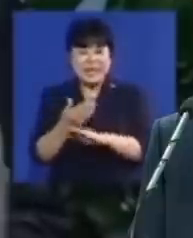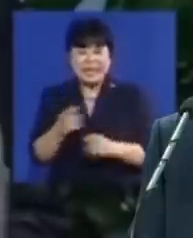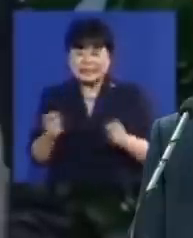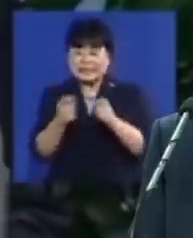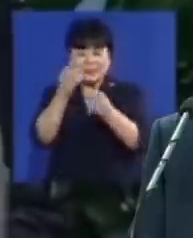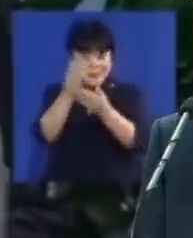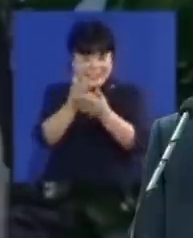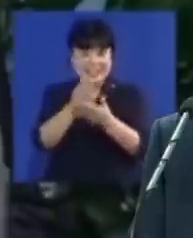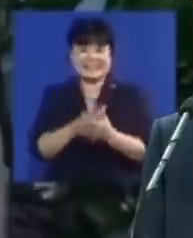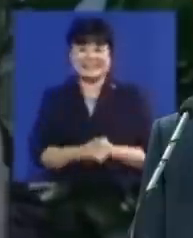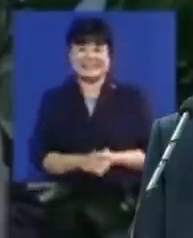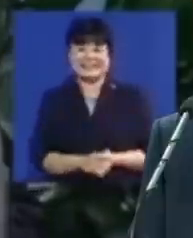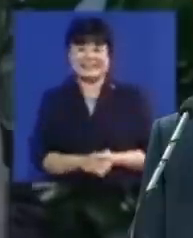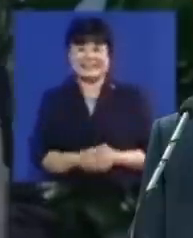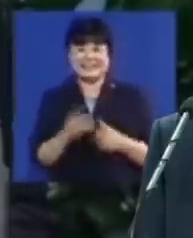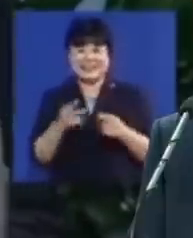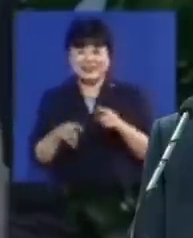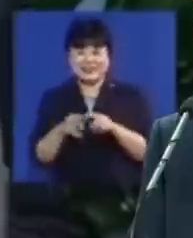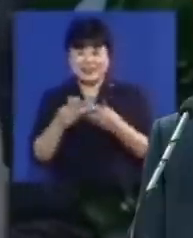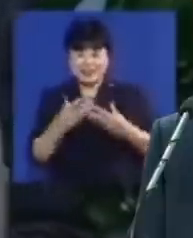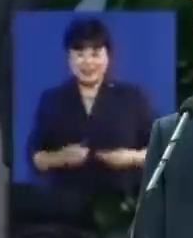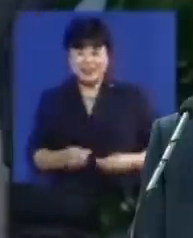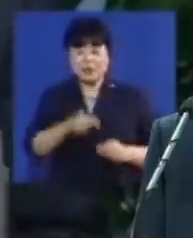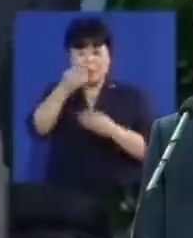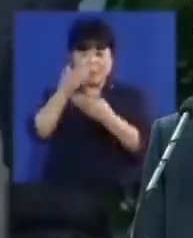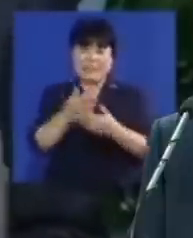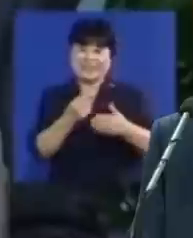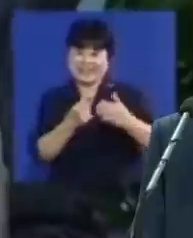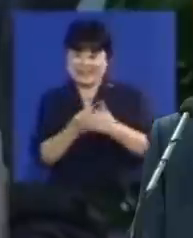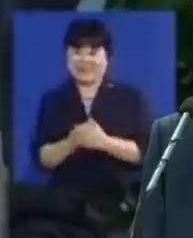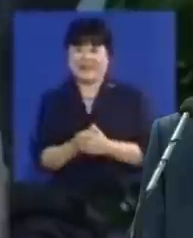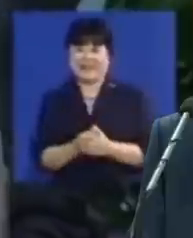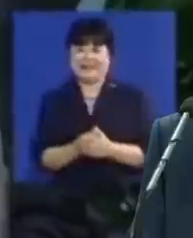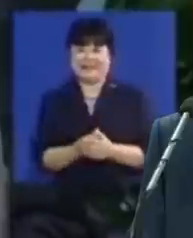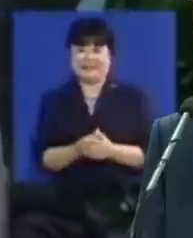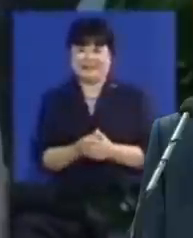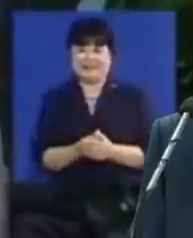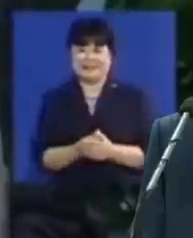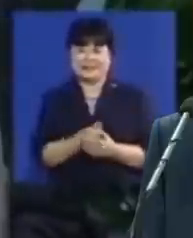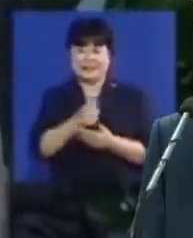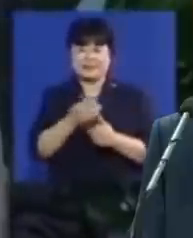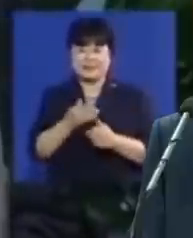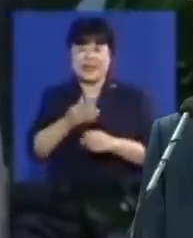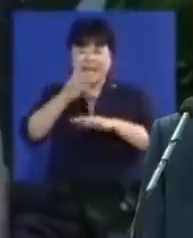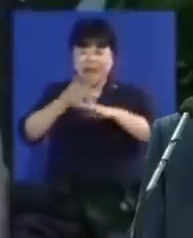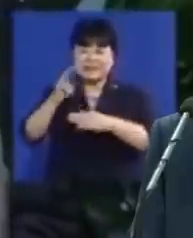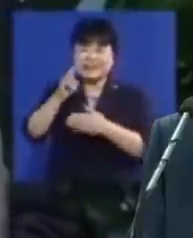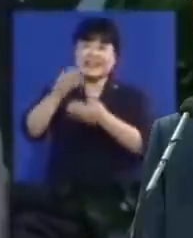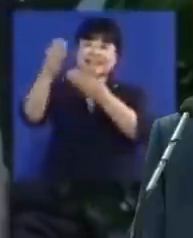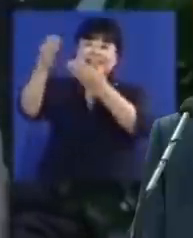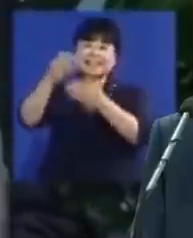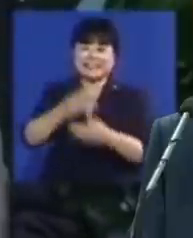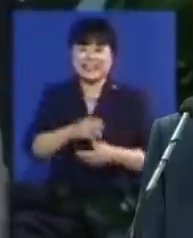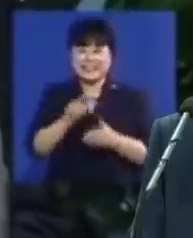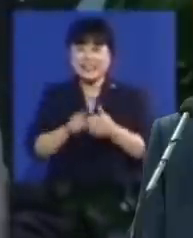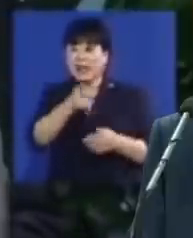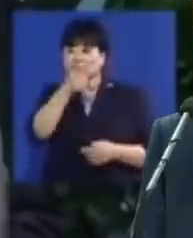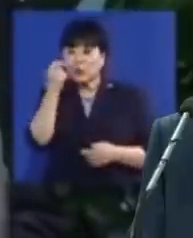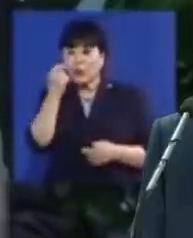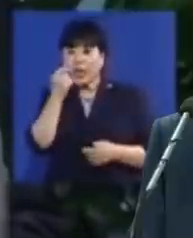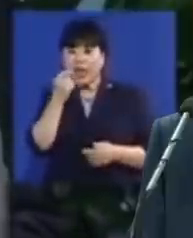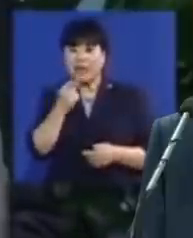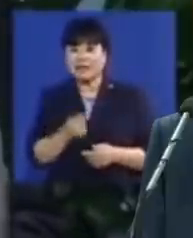말자. 둘이가 다 절망해서 구원받았으니 구원해 주신 주님께 감사하고 찬송하기도 시간이 모자랐는데